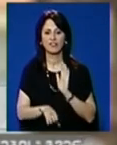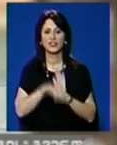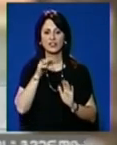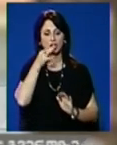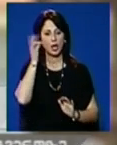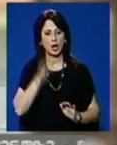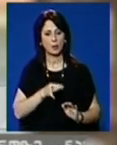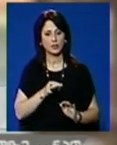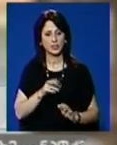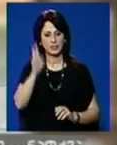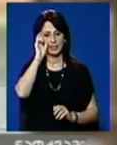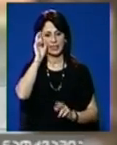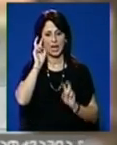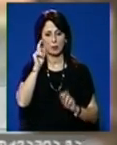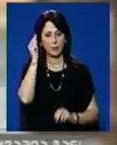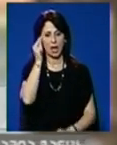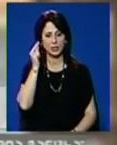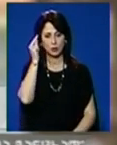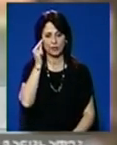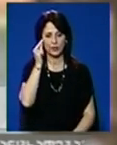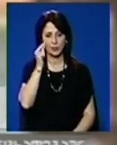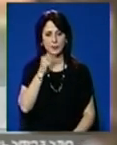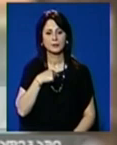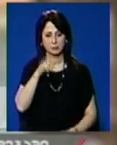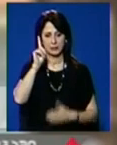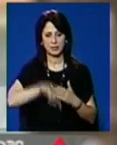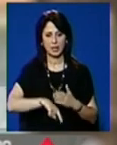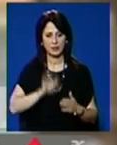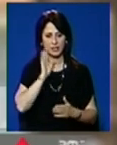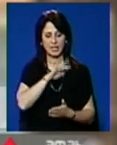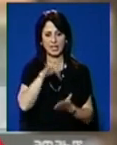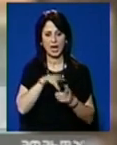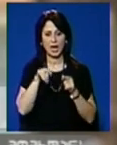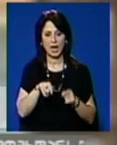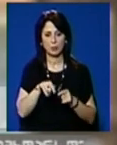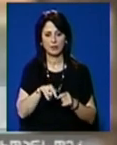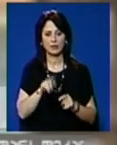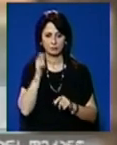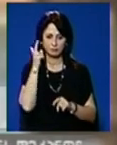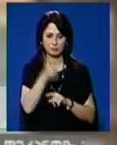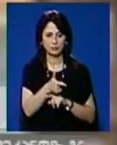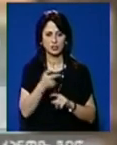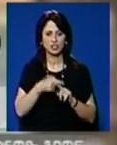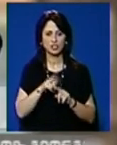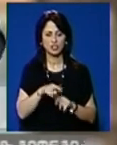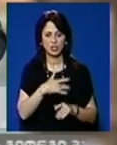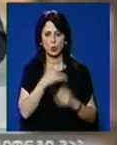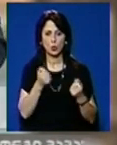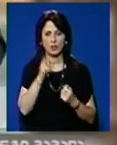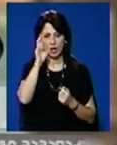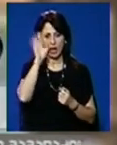ვირჩევ გამოცდილებას და სახელმწიფოებრივ აზროვნებას და მწამს, რომ დედაქალაქში დავამარცხებ